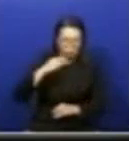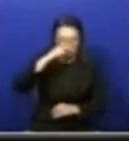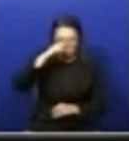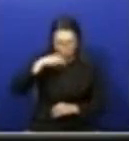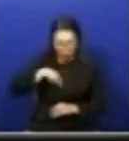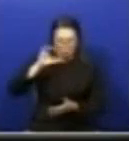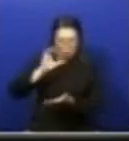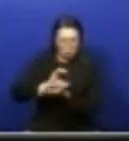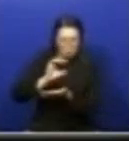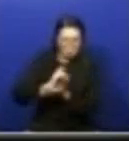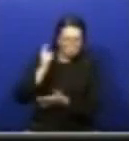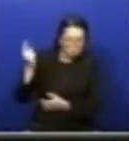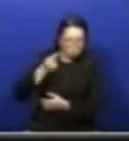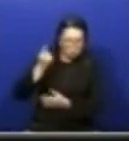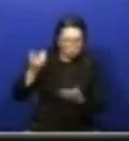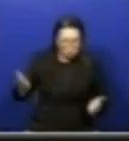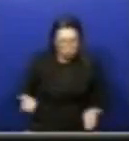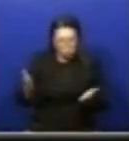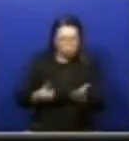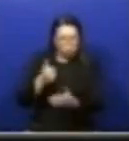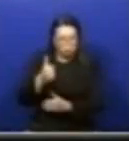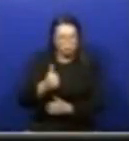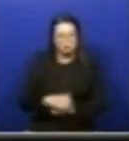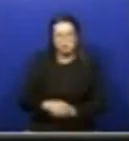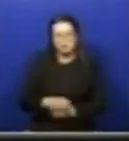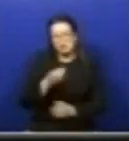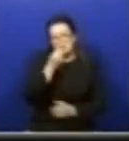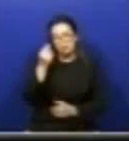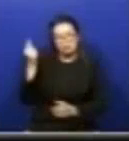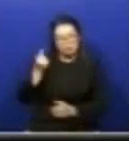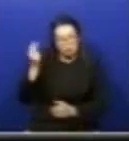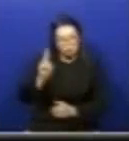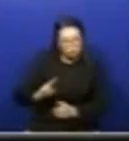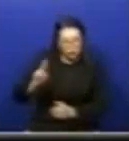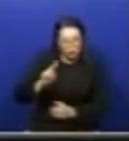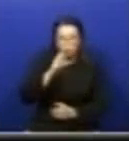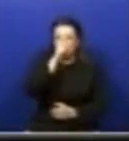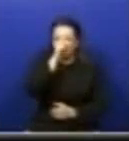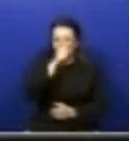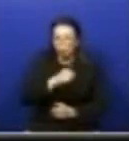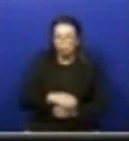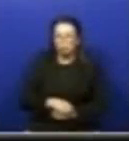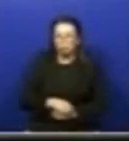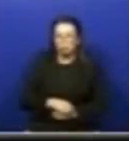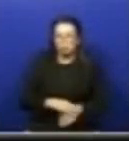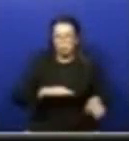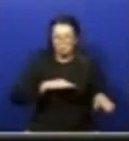ทดลองเที่ยวผมไม่เป็นโครงการชิมช็อปใช้ทดลองพร้อมหาเสีย